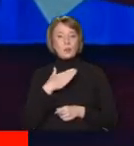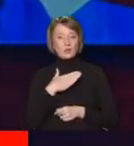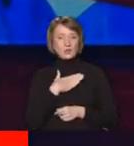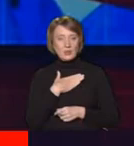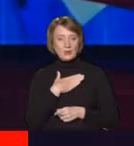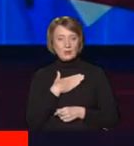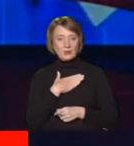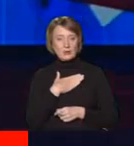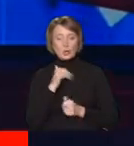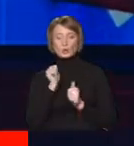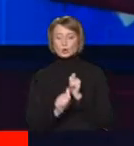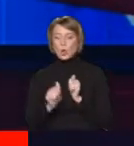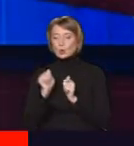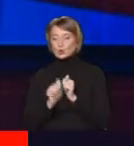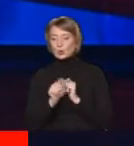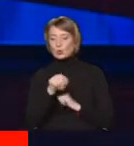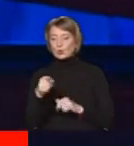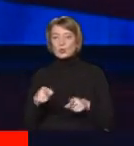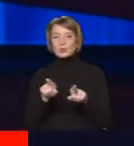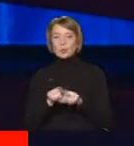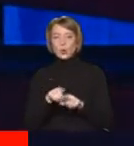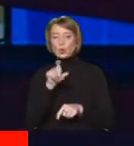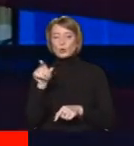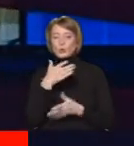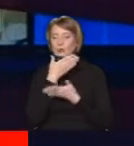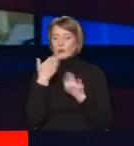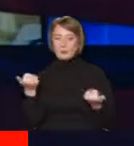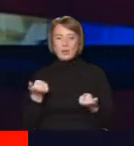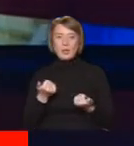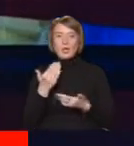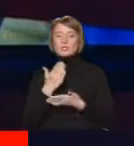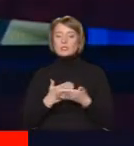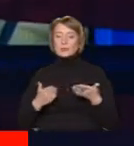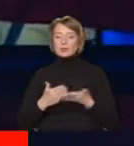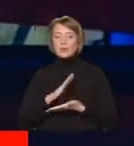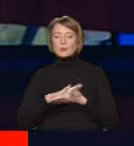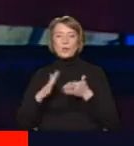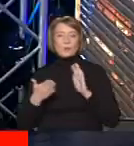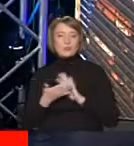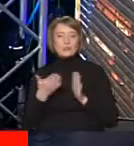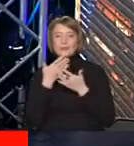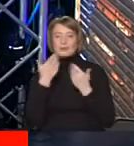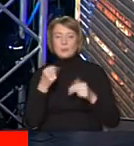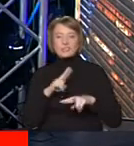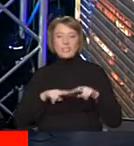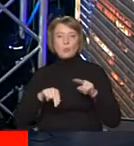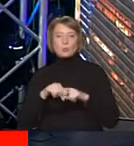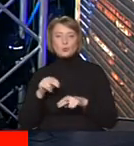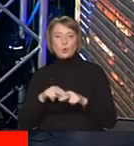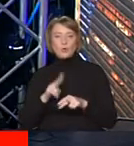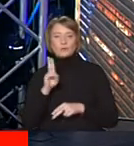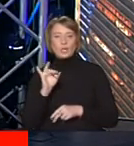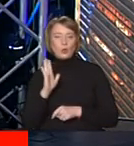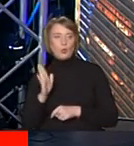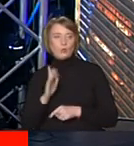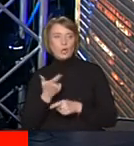на моє знання, жодної такої людини немає абсолютно. І за жодних обставин ми не співпрацюємо, власне кажучи, з забудовниками. В тому теж, знаєте, дуже важливий